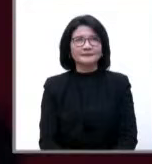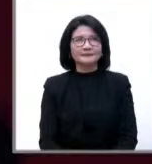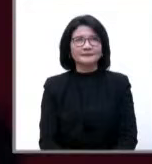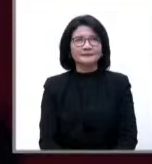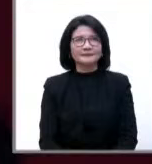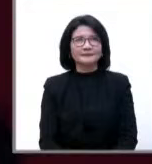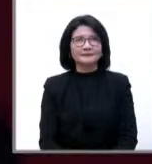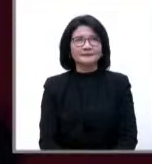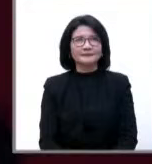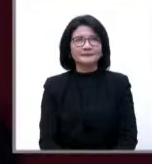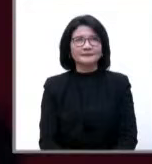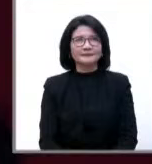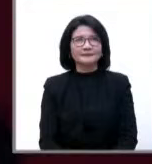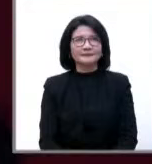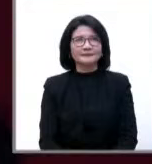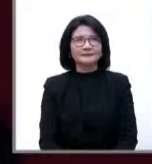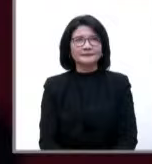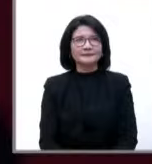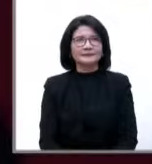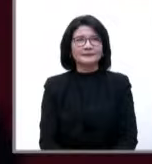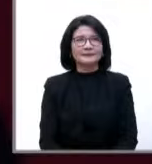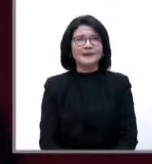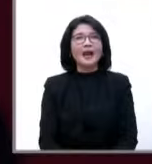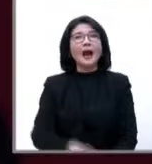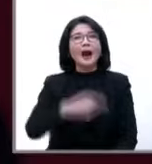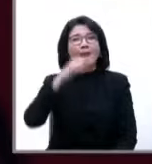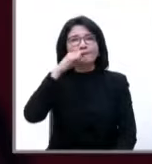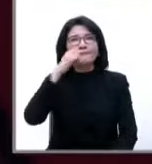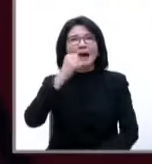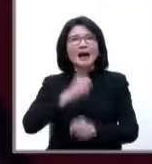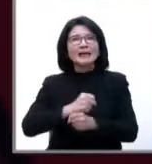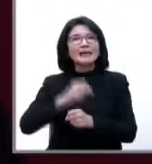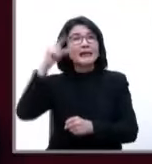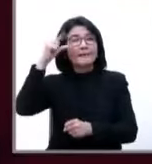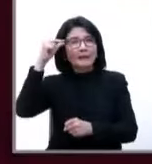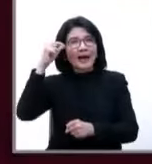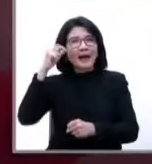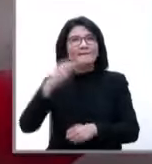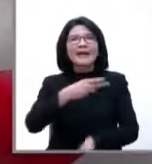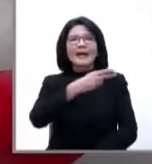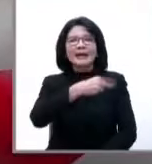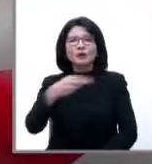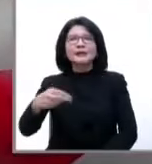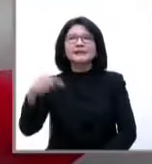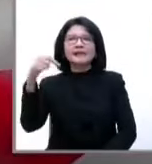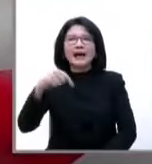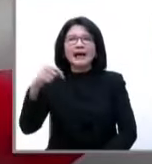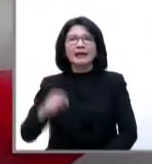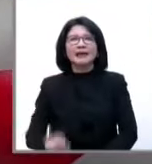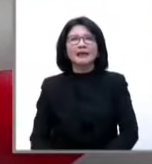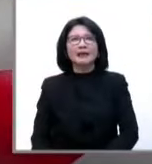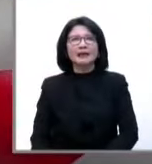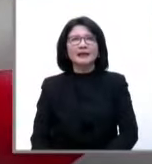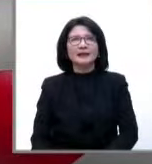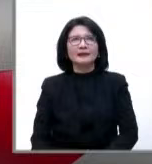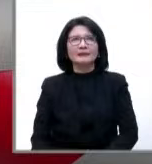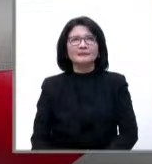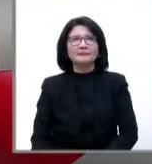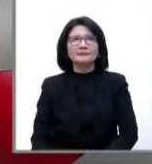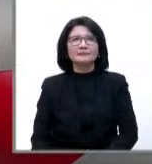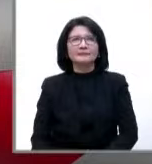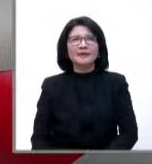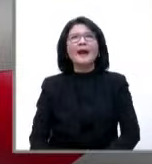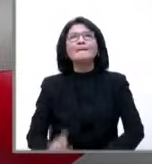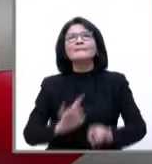Terima kasih Pak Gibran Indonesia ini terdiri dari berbagai